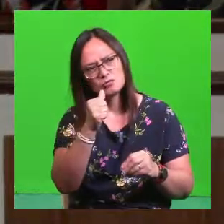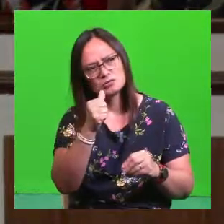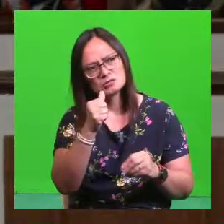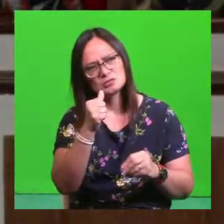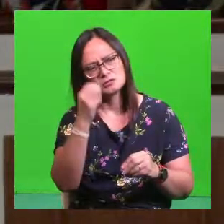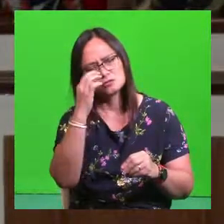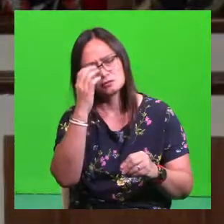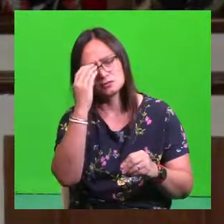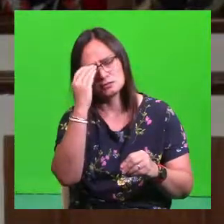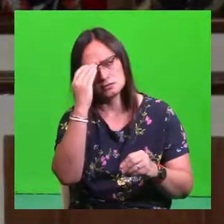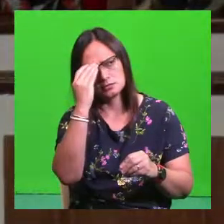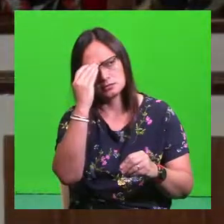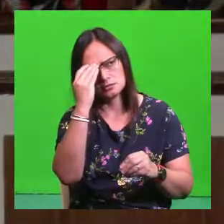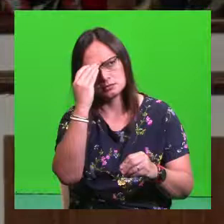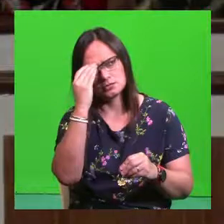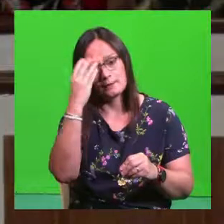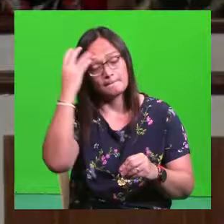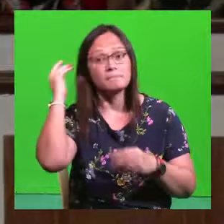Kanya.